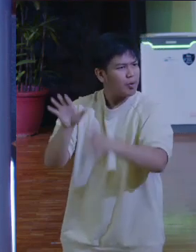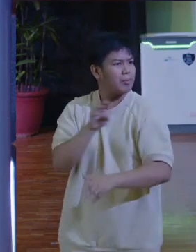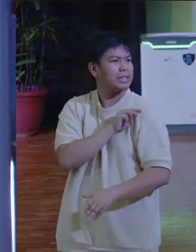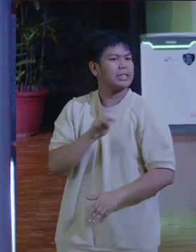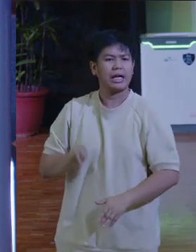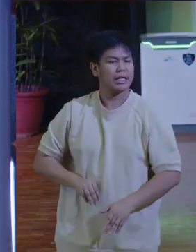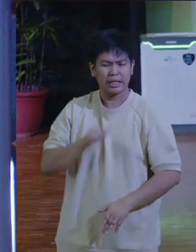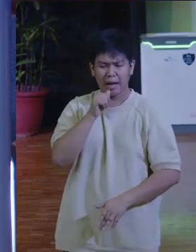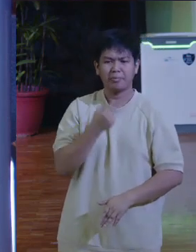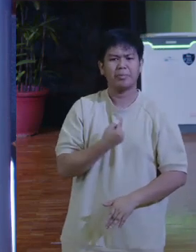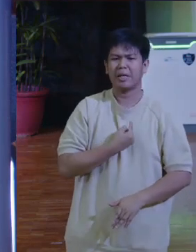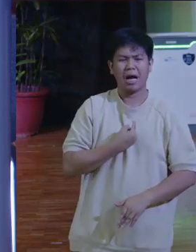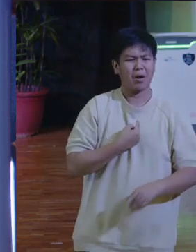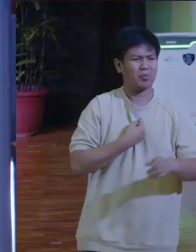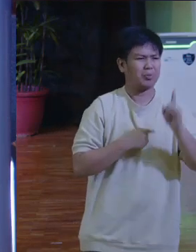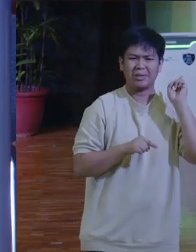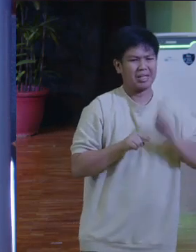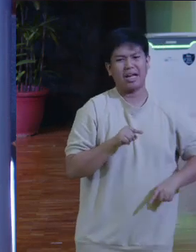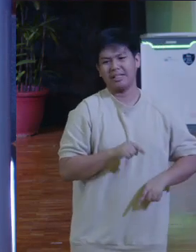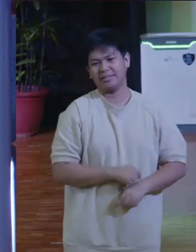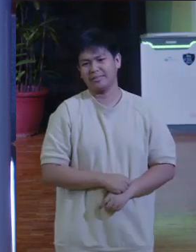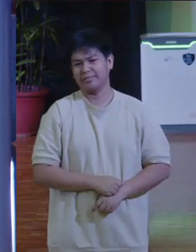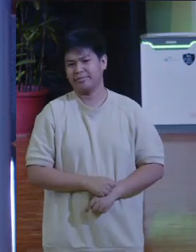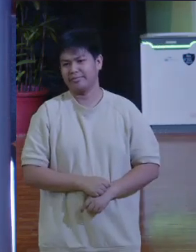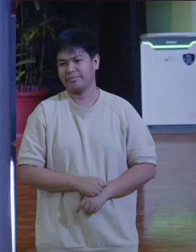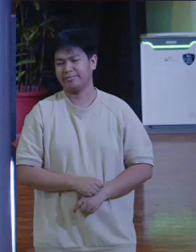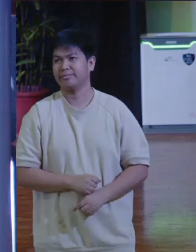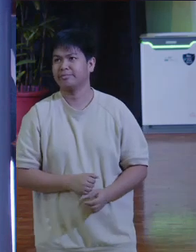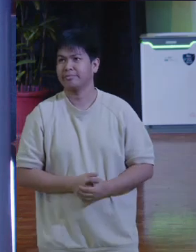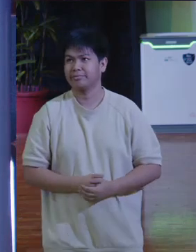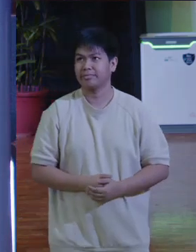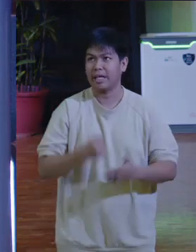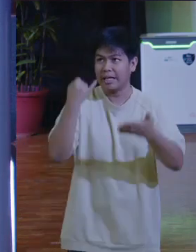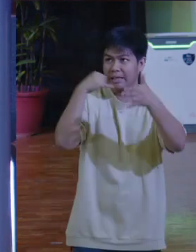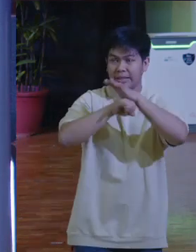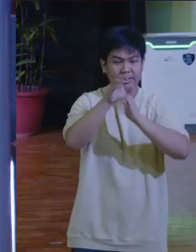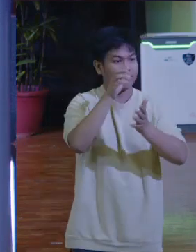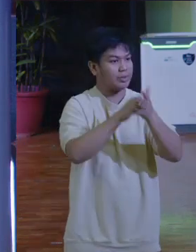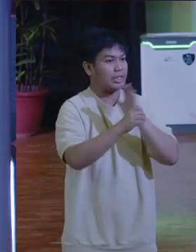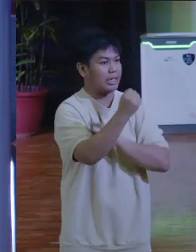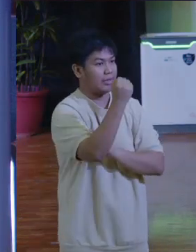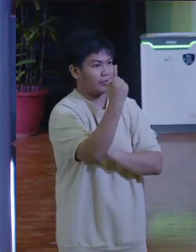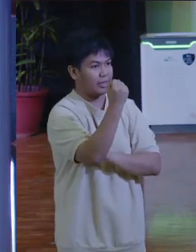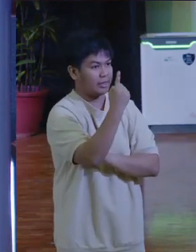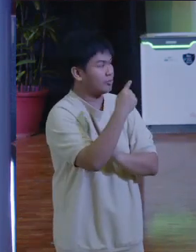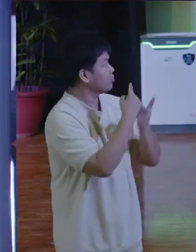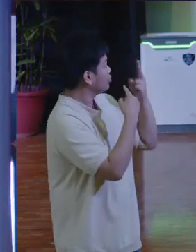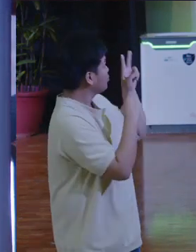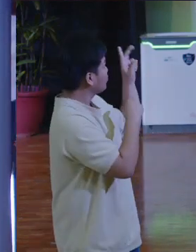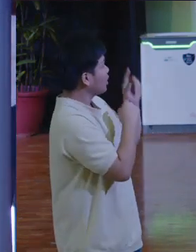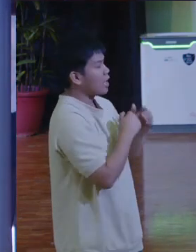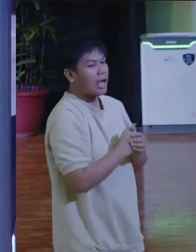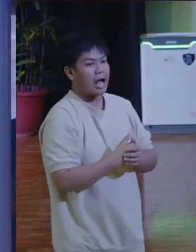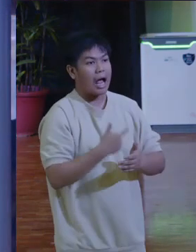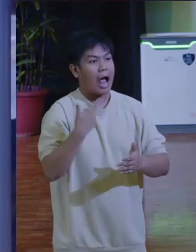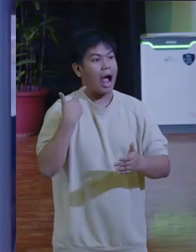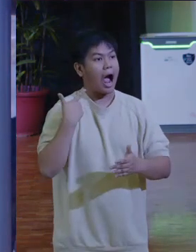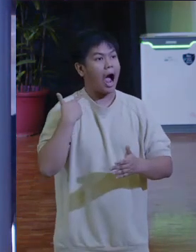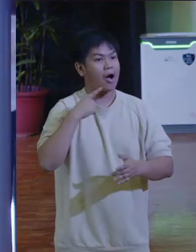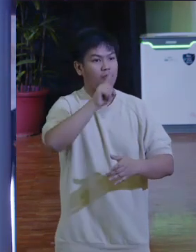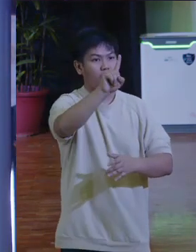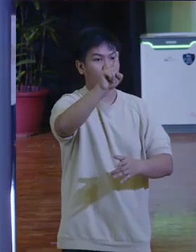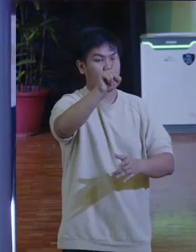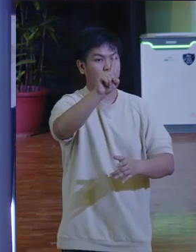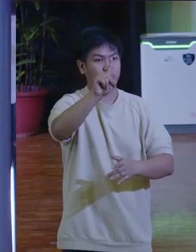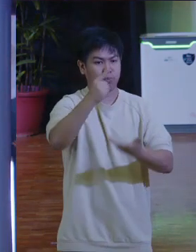Isaiah. Siya mismo ang sumulat, Isaiah 11 verses 1 to 5. There shall come forth a